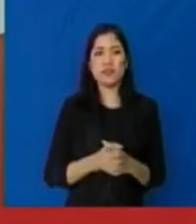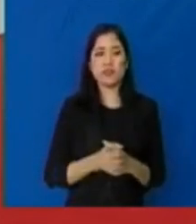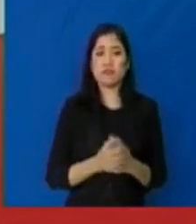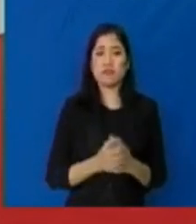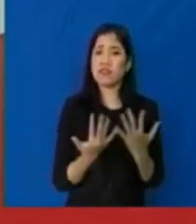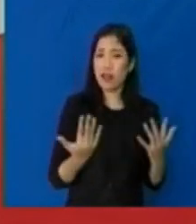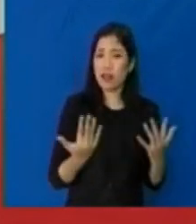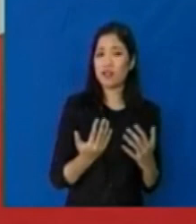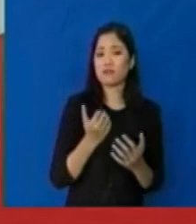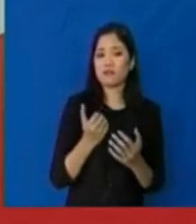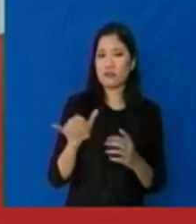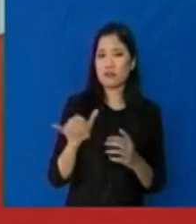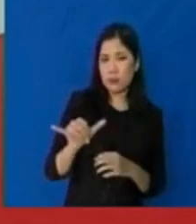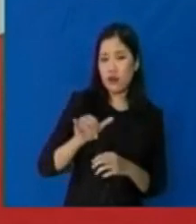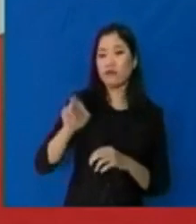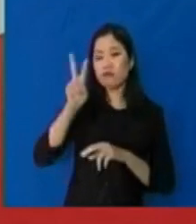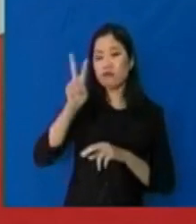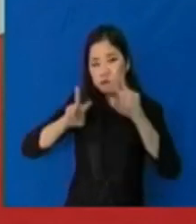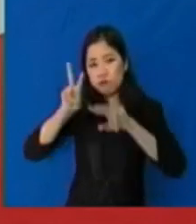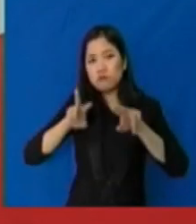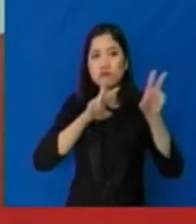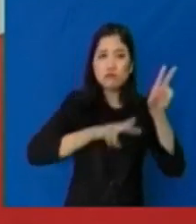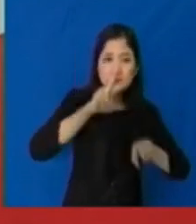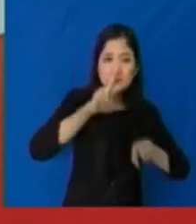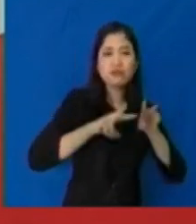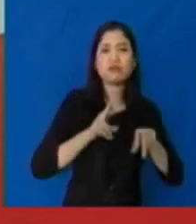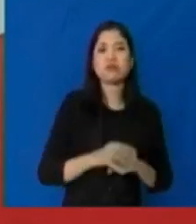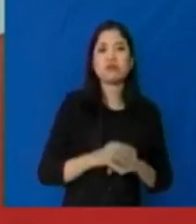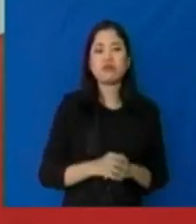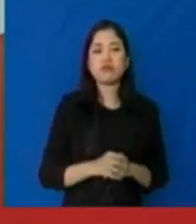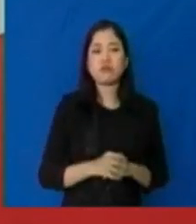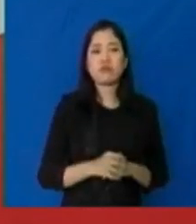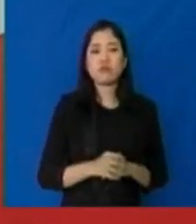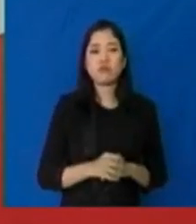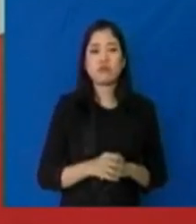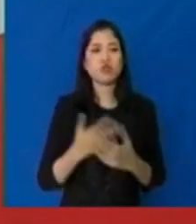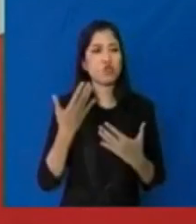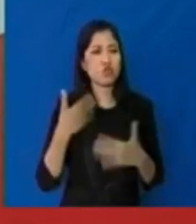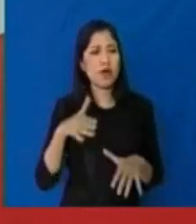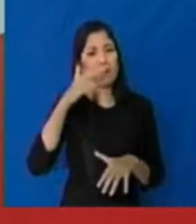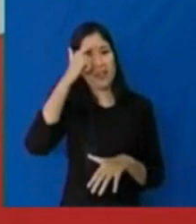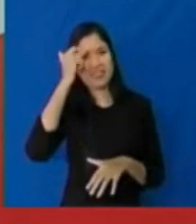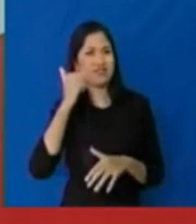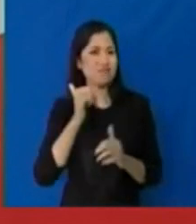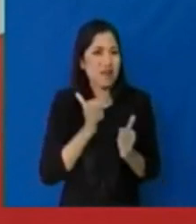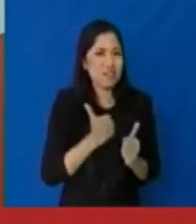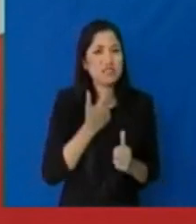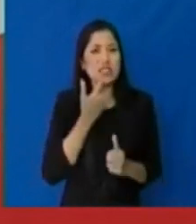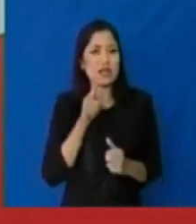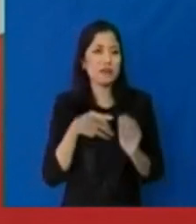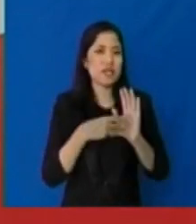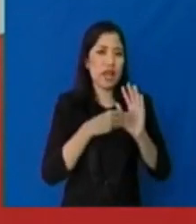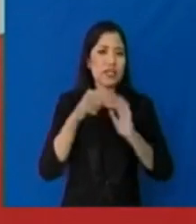mengawasi. Beberapa pembelajaran baik sudah kita didapatkan dari beberapa kasus ini. Kemudian